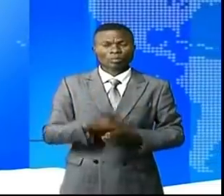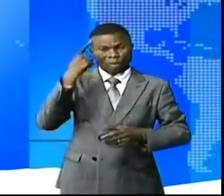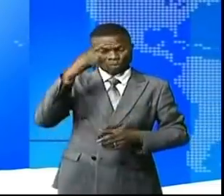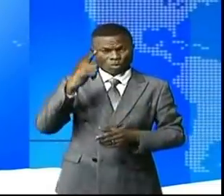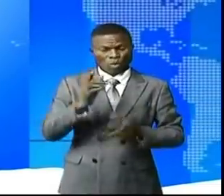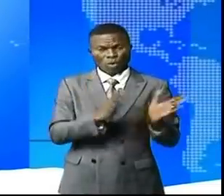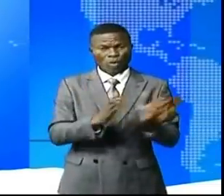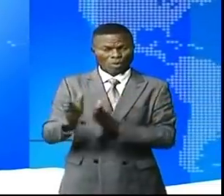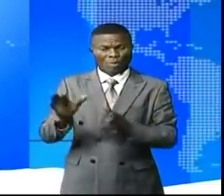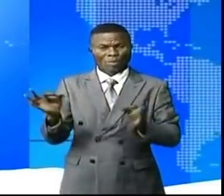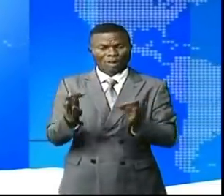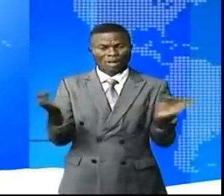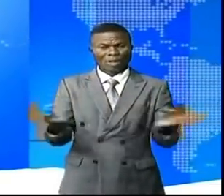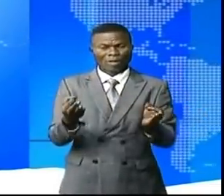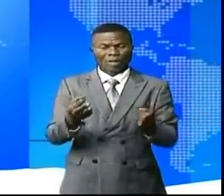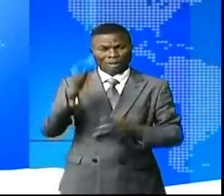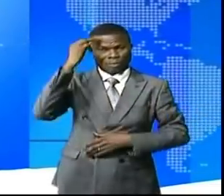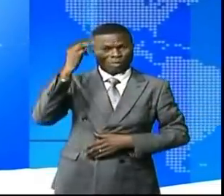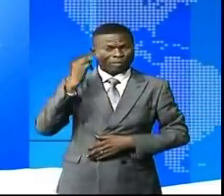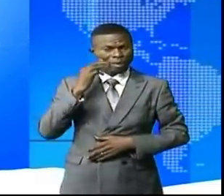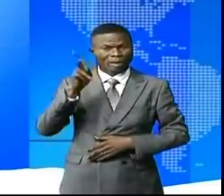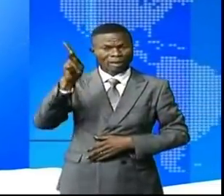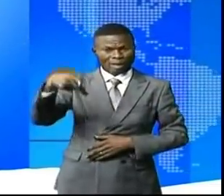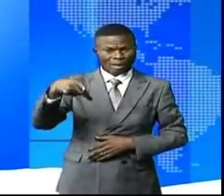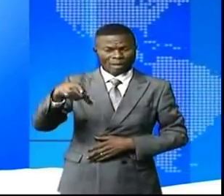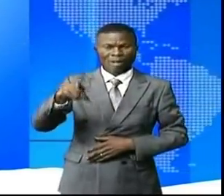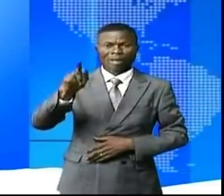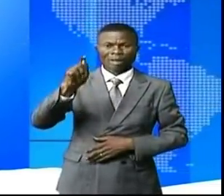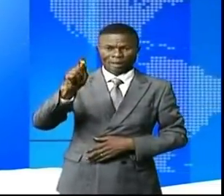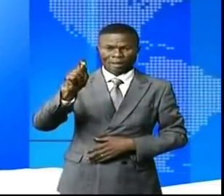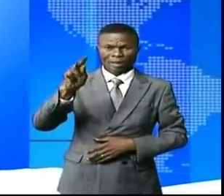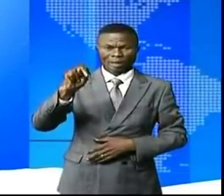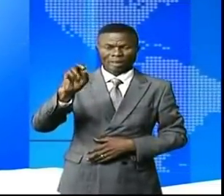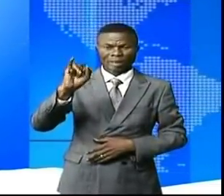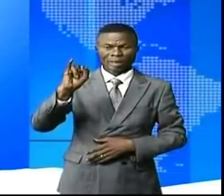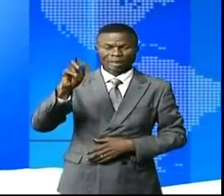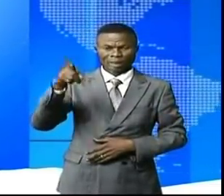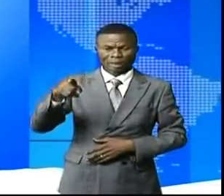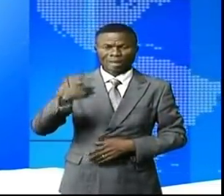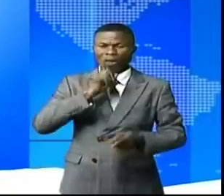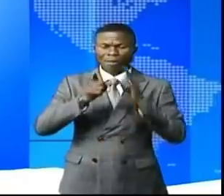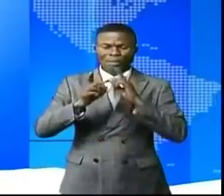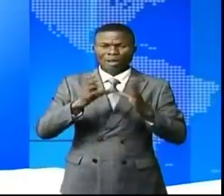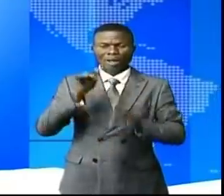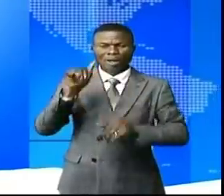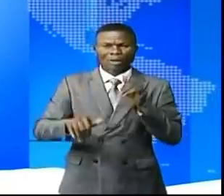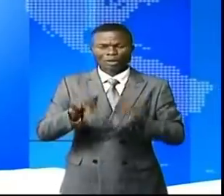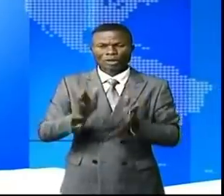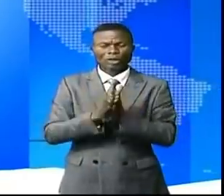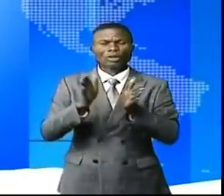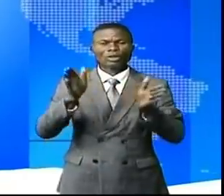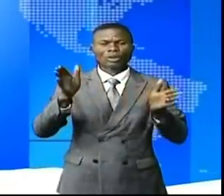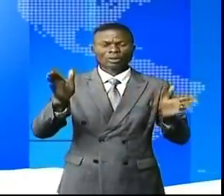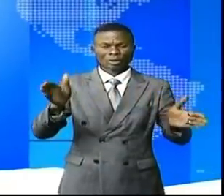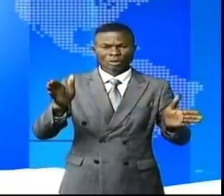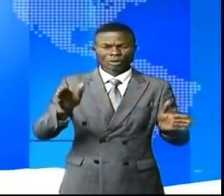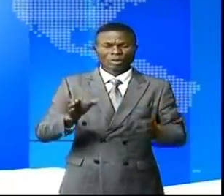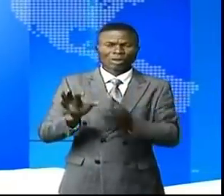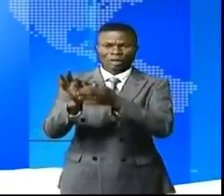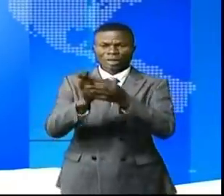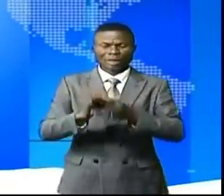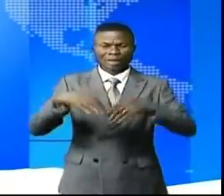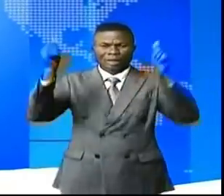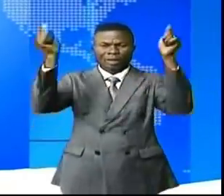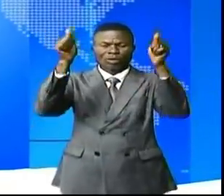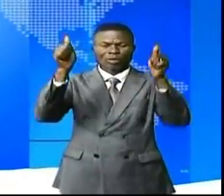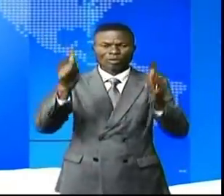cette session, le ministre de Petén-Tik a échangé avec le secrétaire général de l'Union